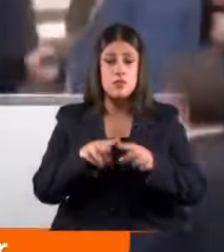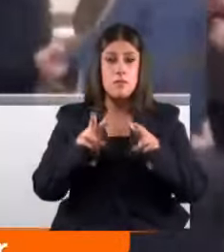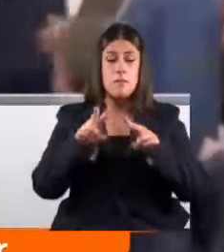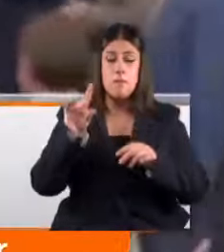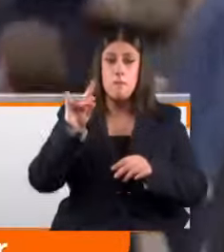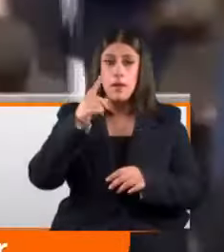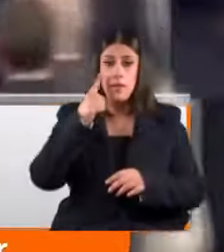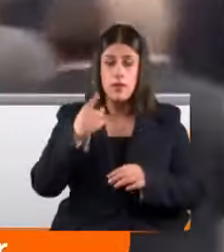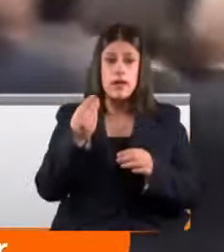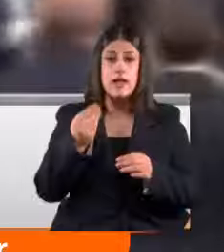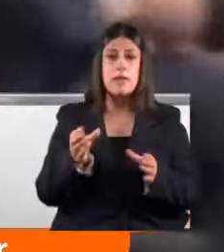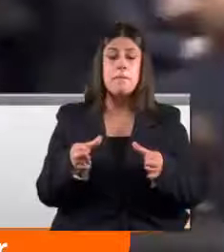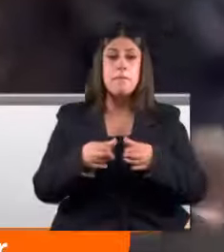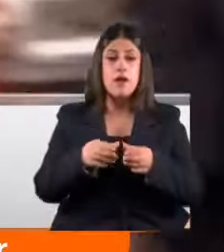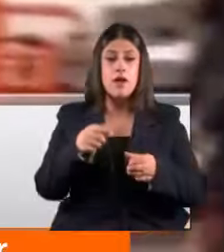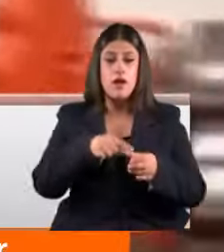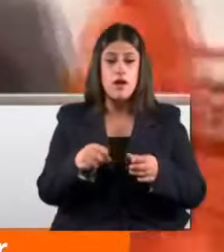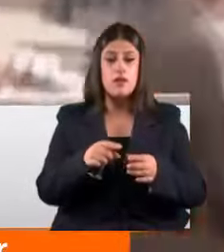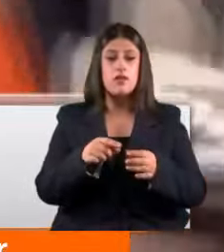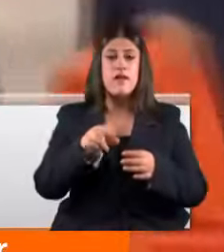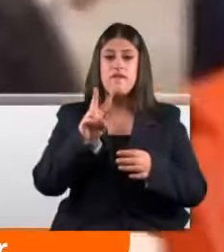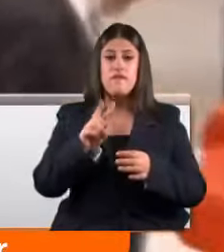Partili vekiller karşı karşıya geldi.